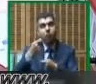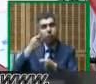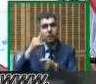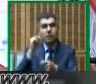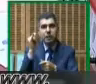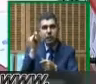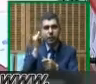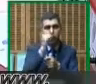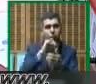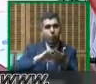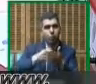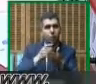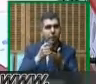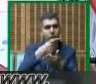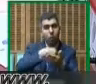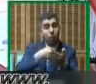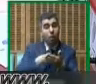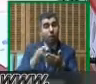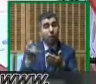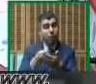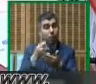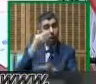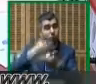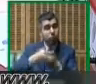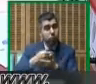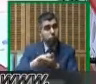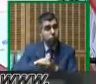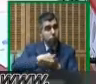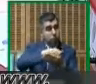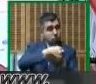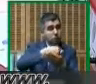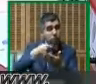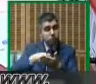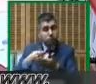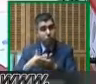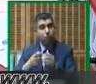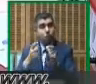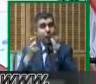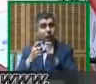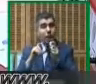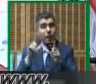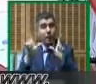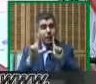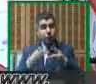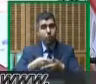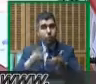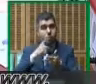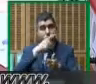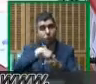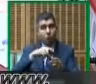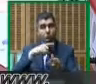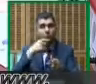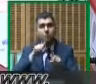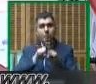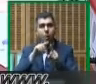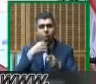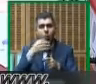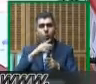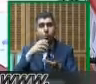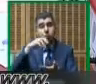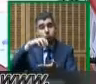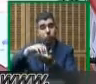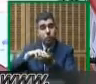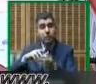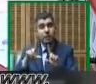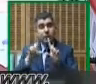مراسله للشركه الوطنيه لدعوه التلفزه على اساس ان يتم اقرار مقتضى كيمكن المقاولات الصغرى والمتوسطه من